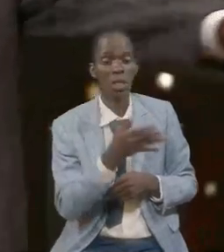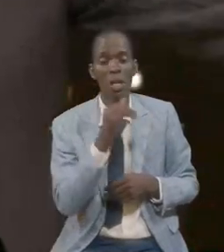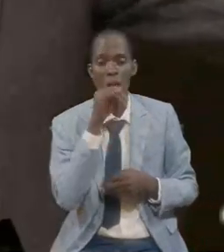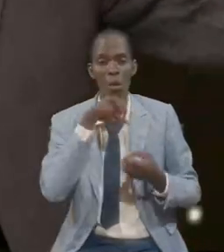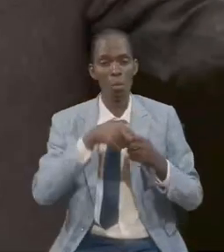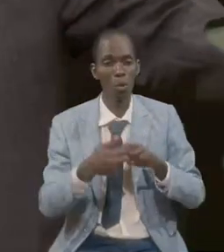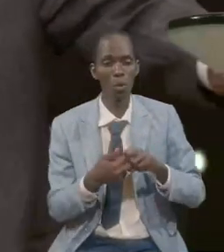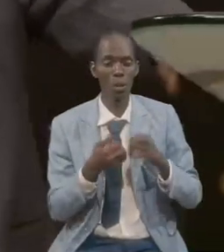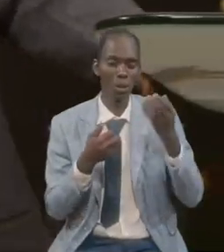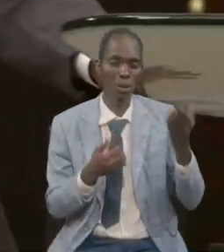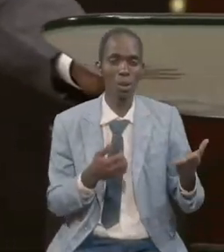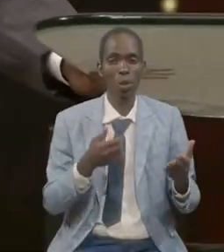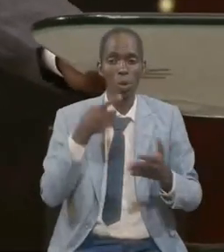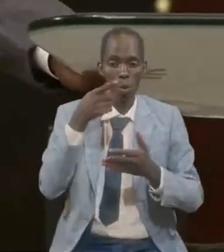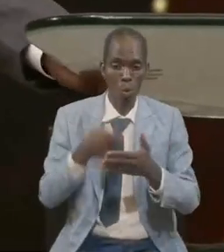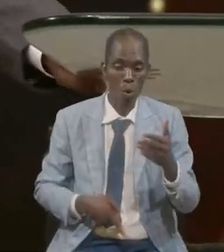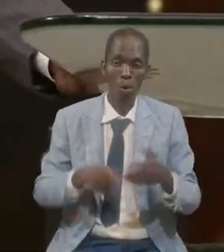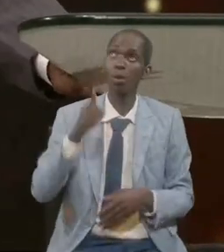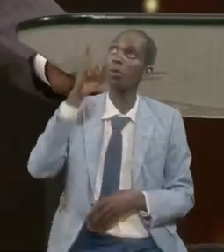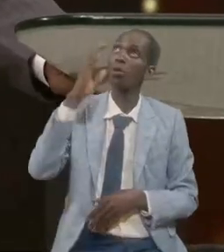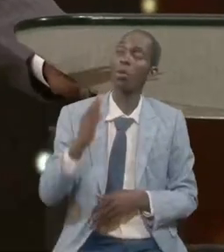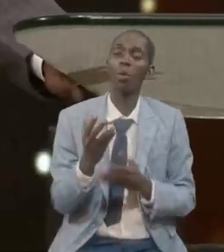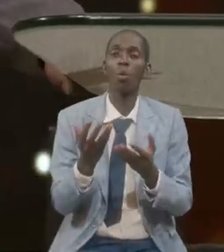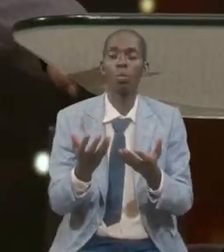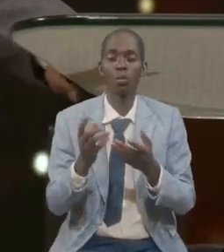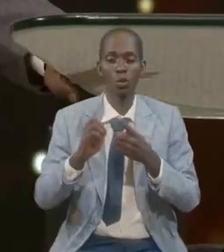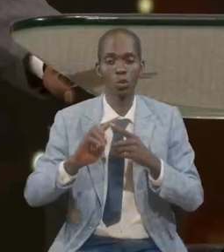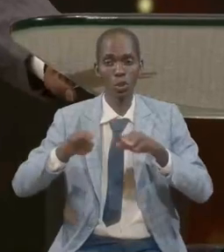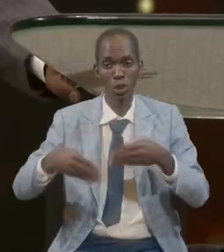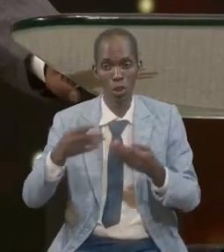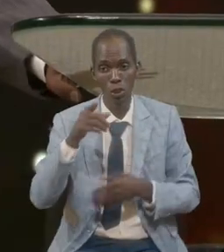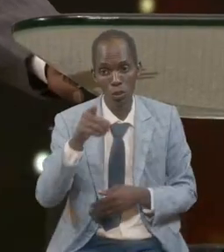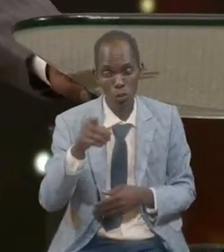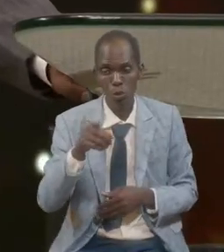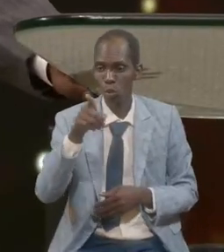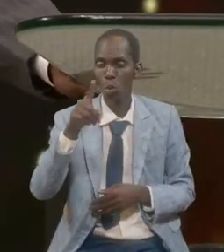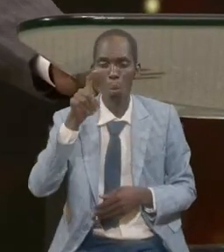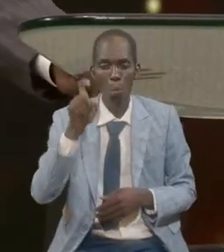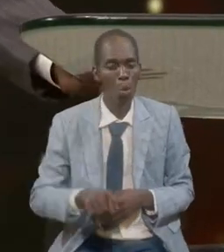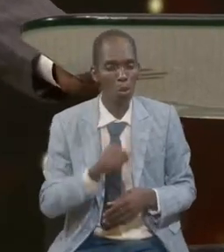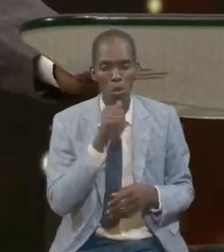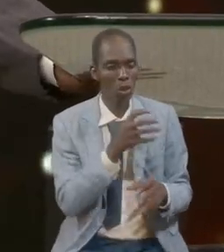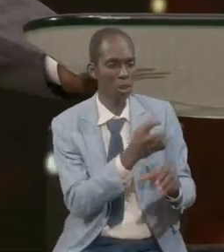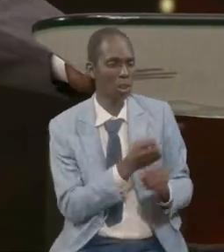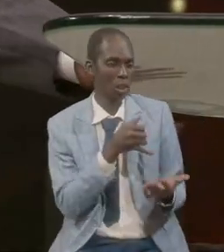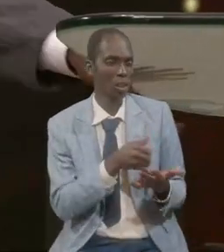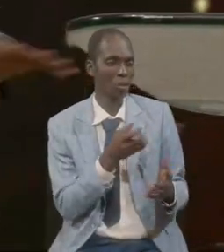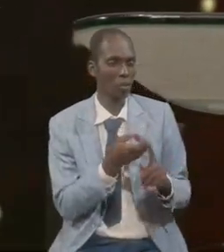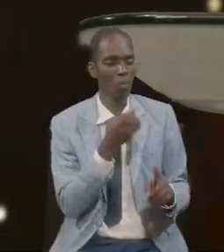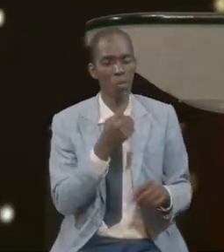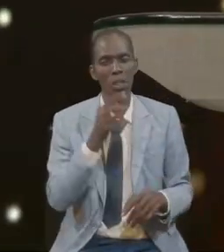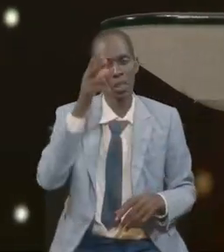problèmes. Hein? Ce que Dieu veut te donner, tu ne dois pas l'avoir du diable.